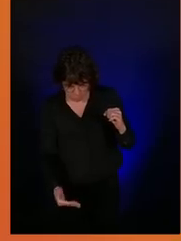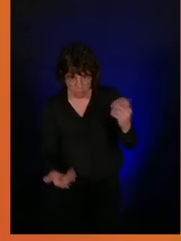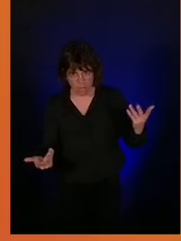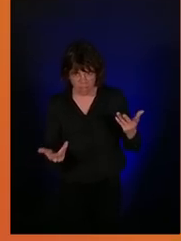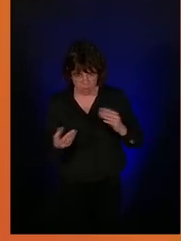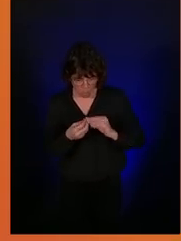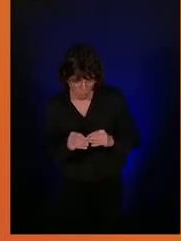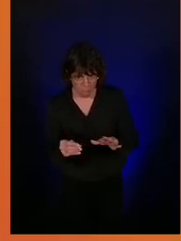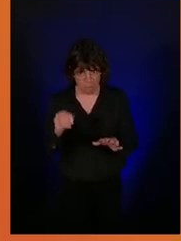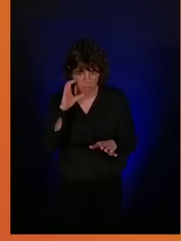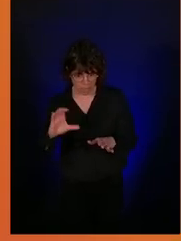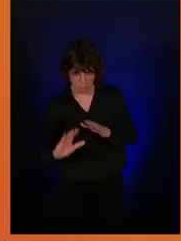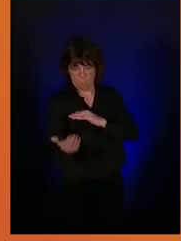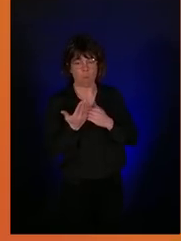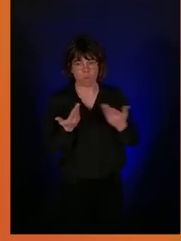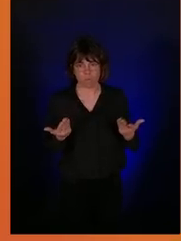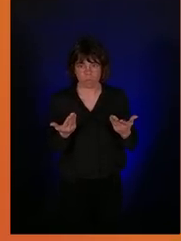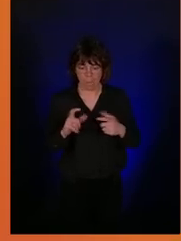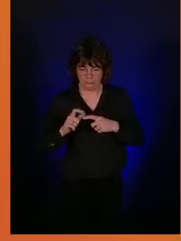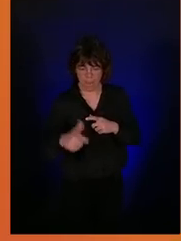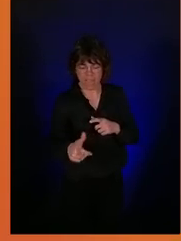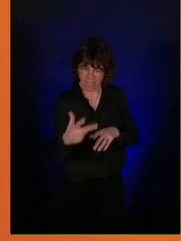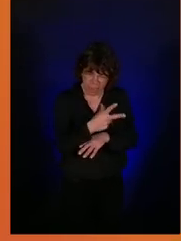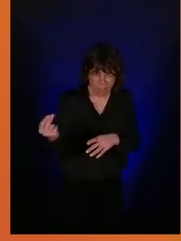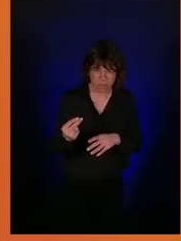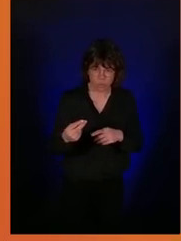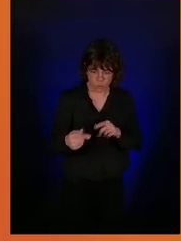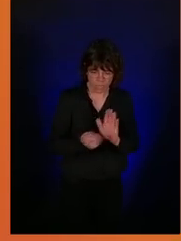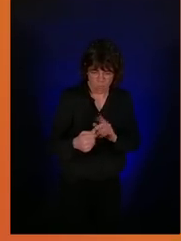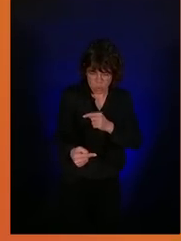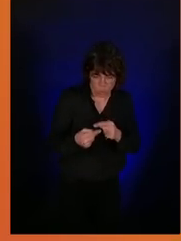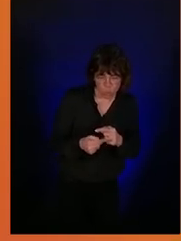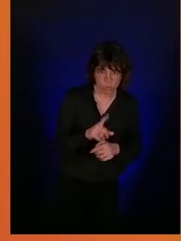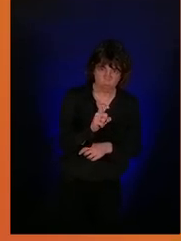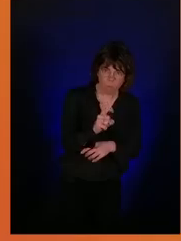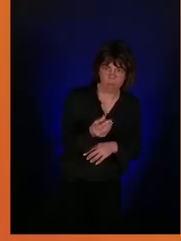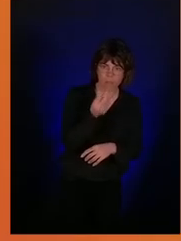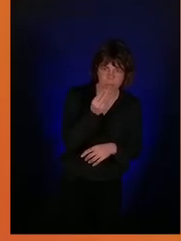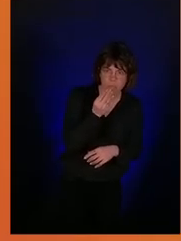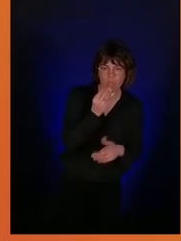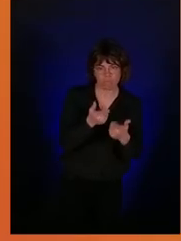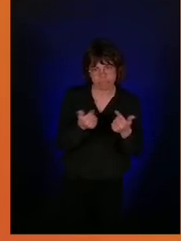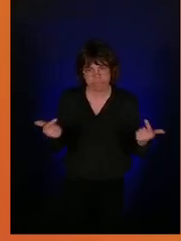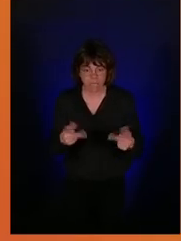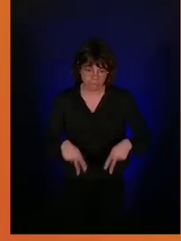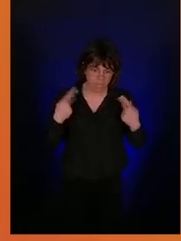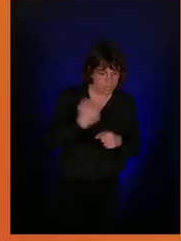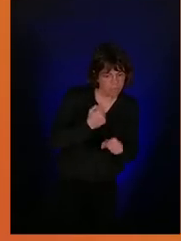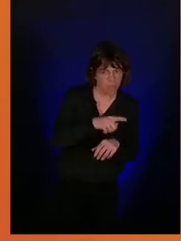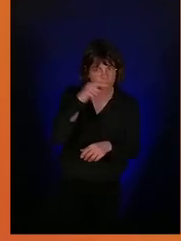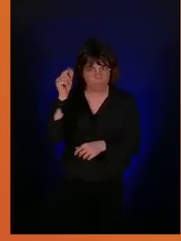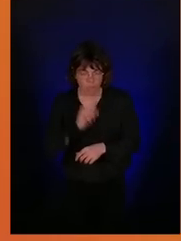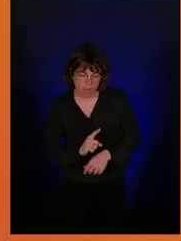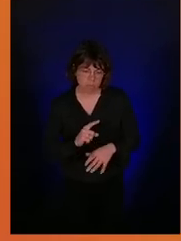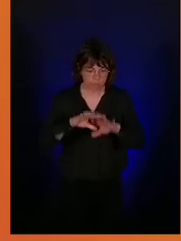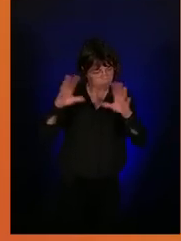méfaits du capitalisme, avec des conséquences graves à court terme sur l'eau, l'alimentation, la vie des travailleurs et travailleuses